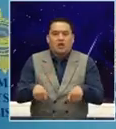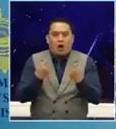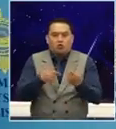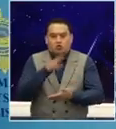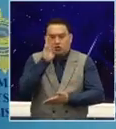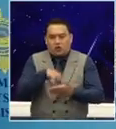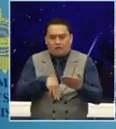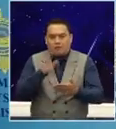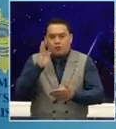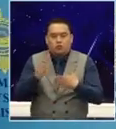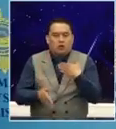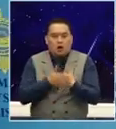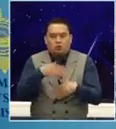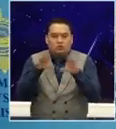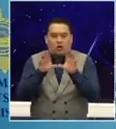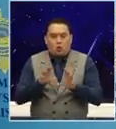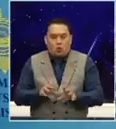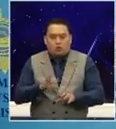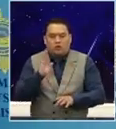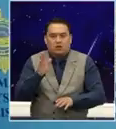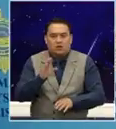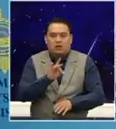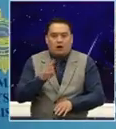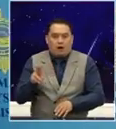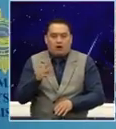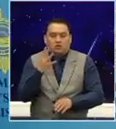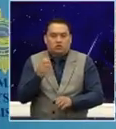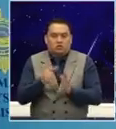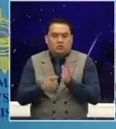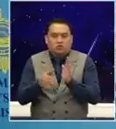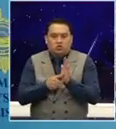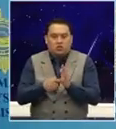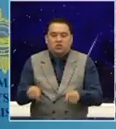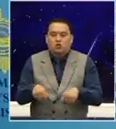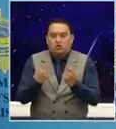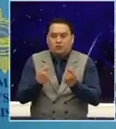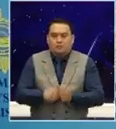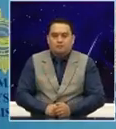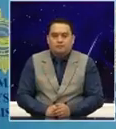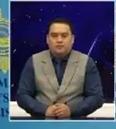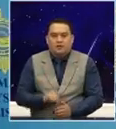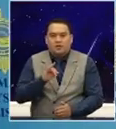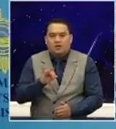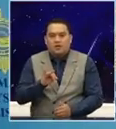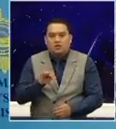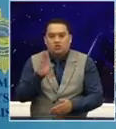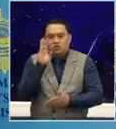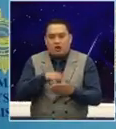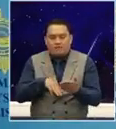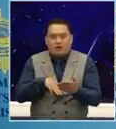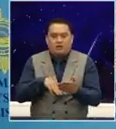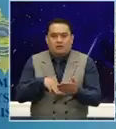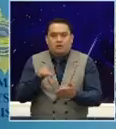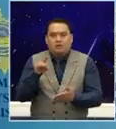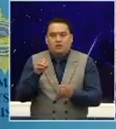к ответственности согласно статье 476 Кодекса Республики Казахстан об административных правонарушениях. Им наложен административный штраф